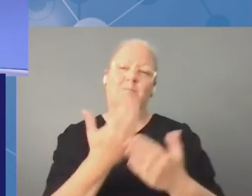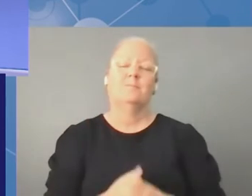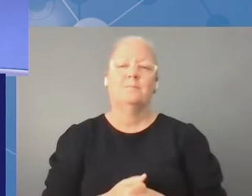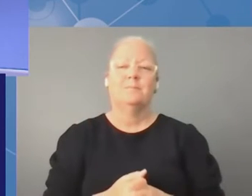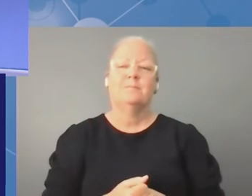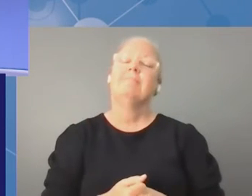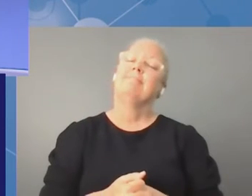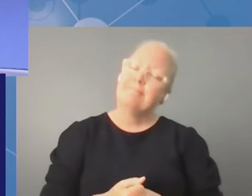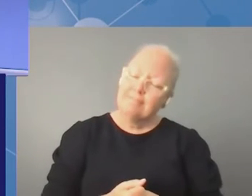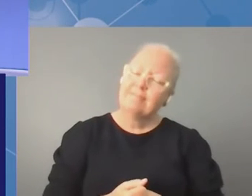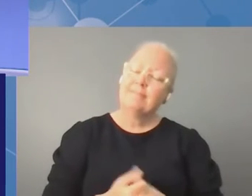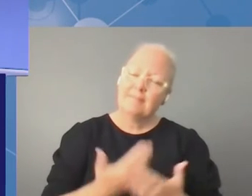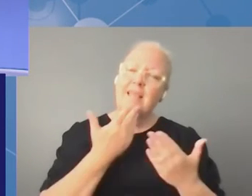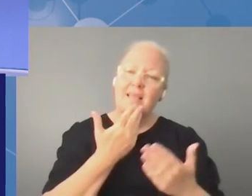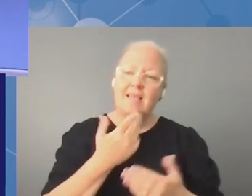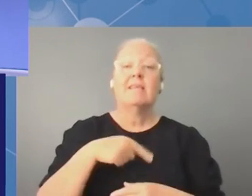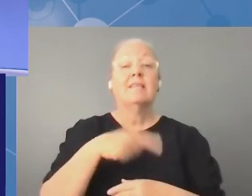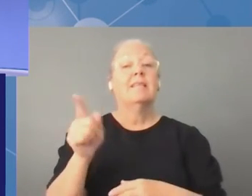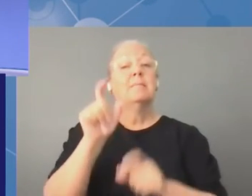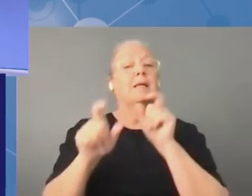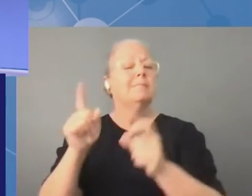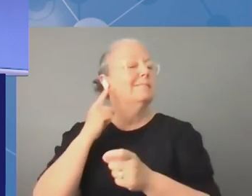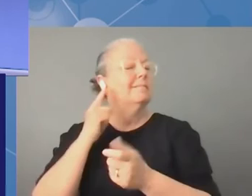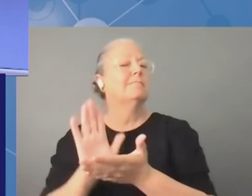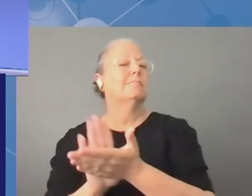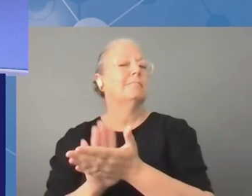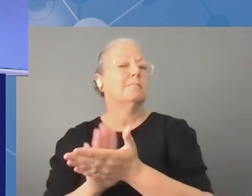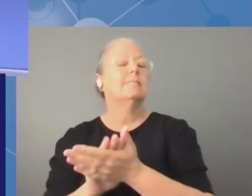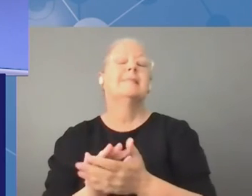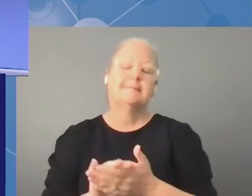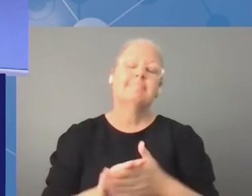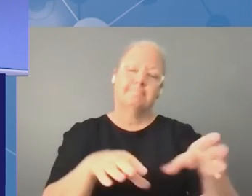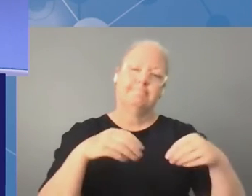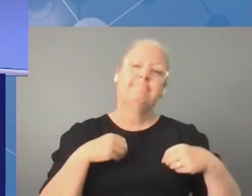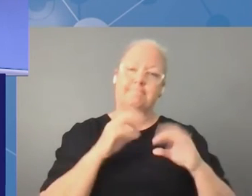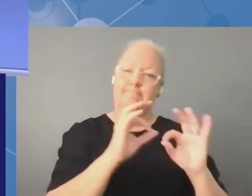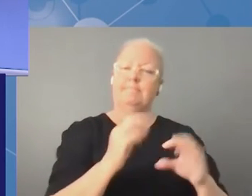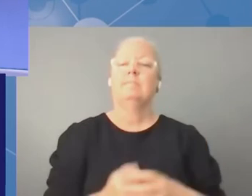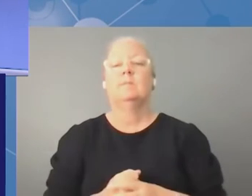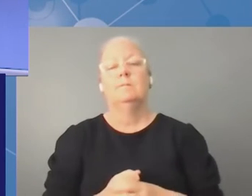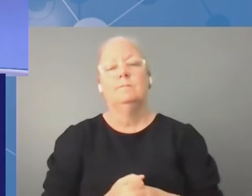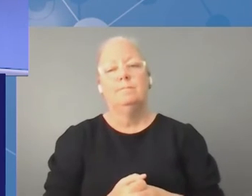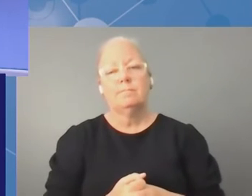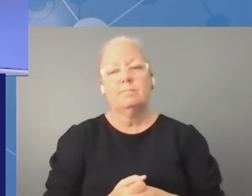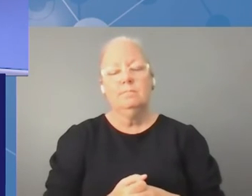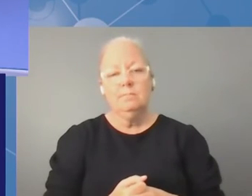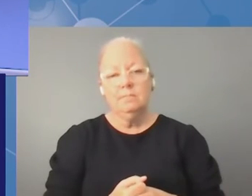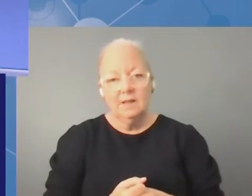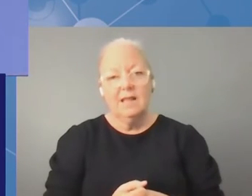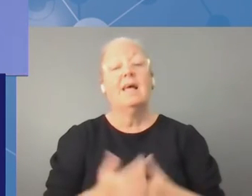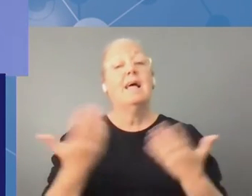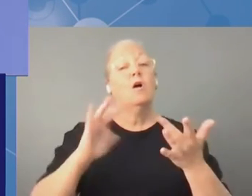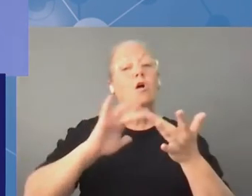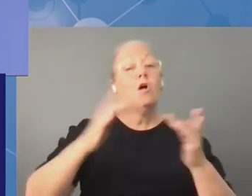прошу вас пересмотреть эти критерии. Да, я думаю, что